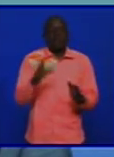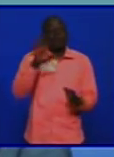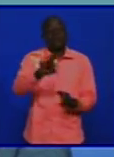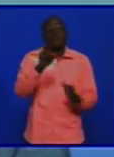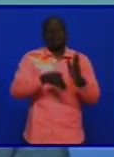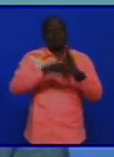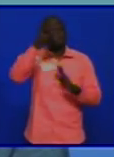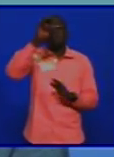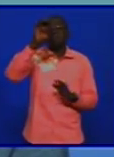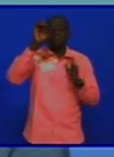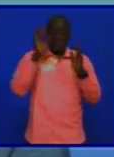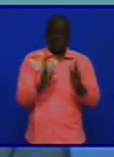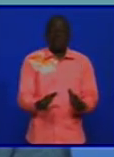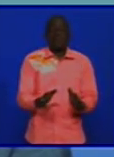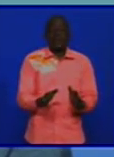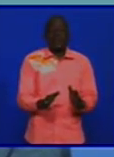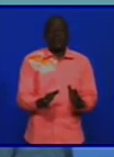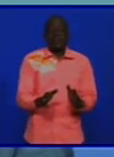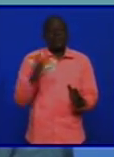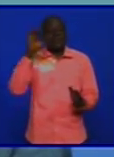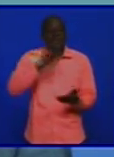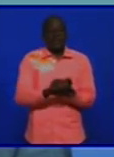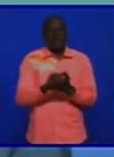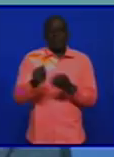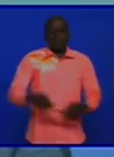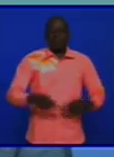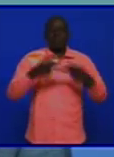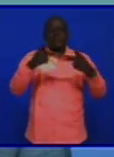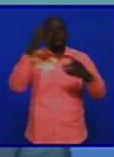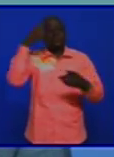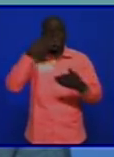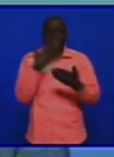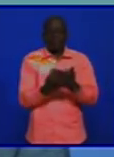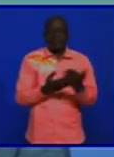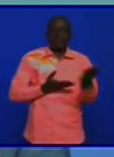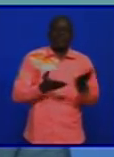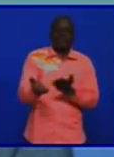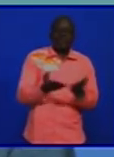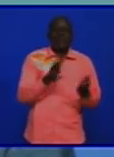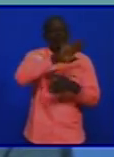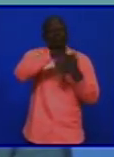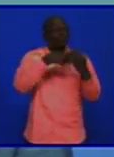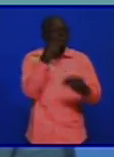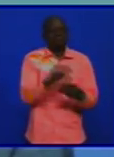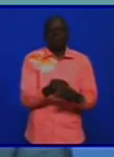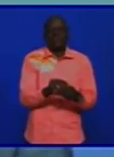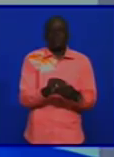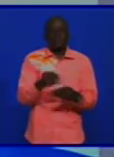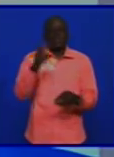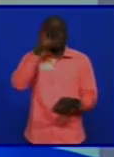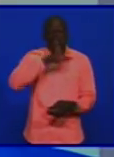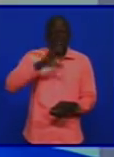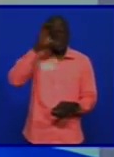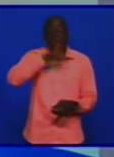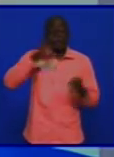développeurs, les prestataires, les fournisseurs de biens et services, etc., tout ce monde-là, les chercheurs, les scientifiques,